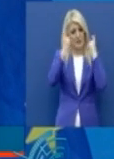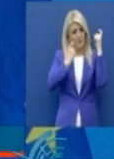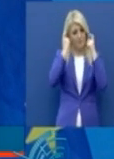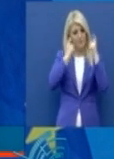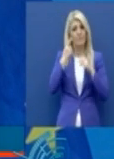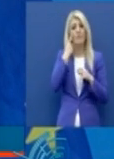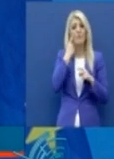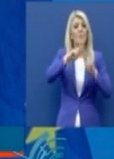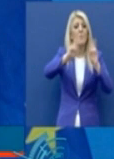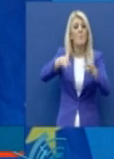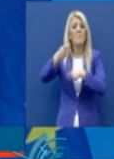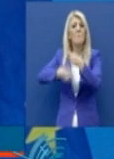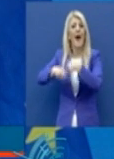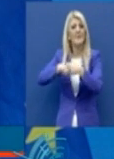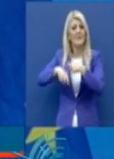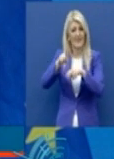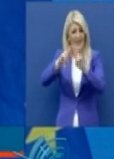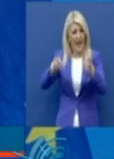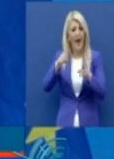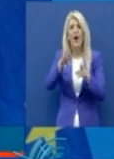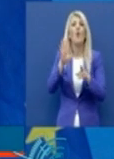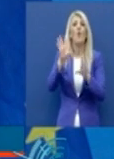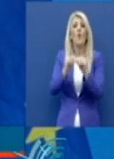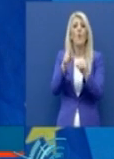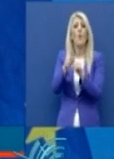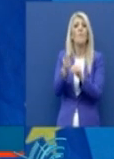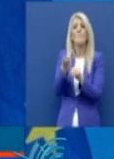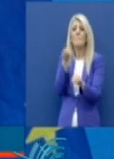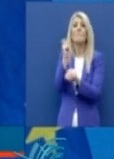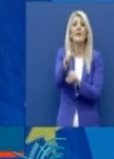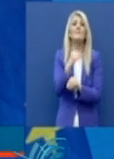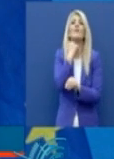να δούμε αν μπορούμε να βρούμε και επιπλέον προστατευτικά μέτρα. Θα υπάρχουν σχετικές ανακοινώσεις.